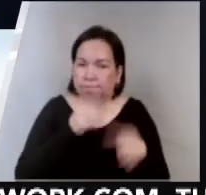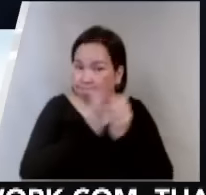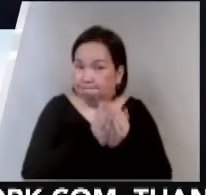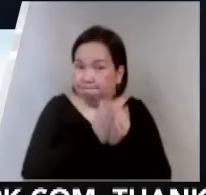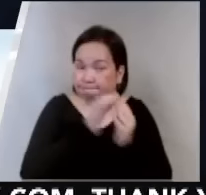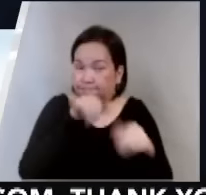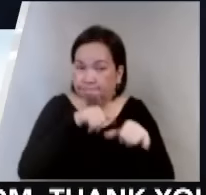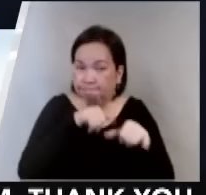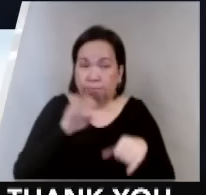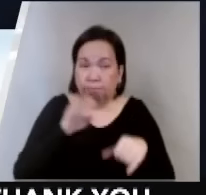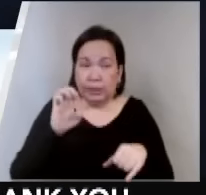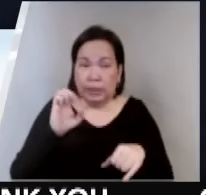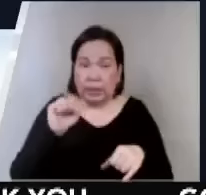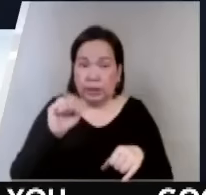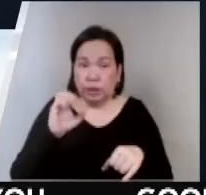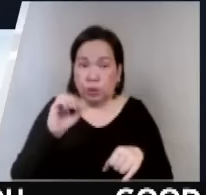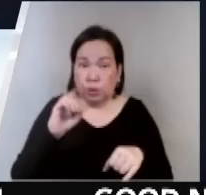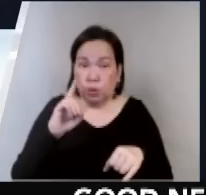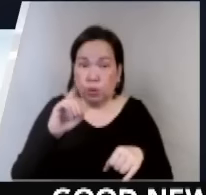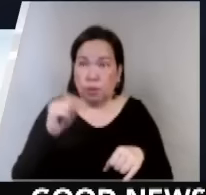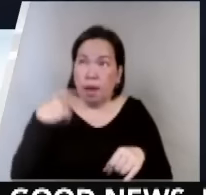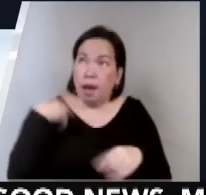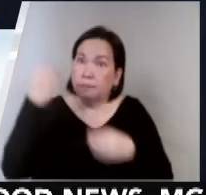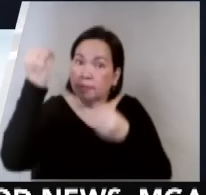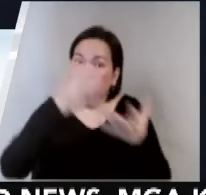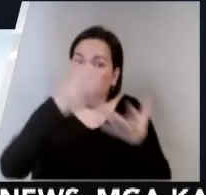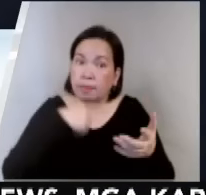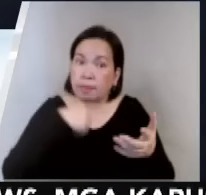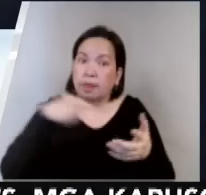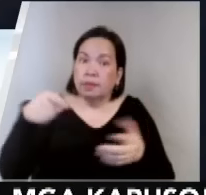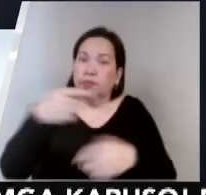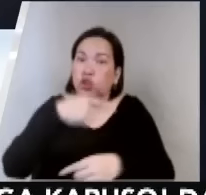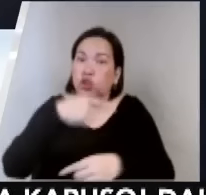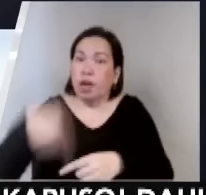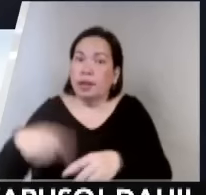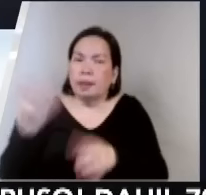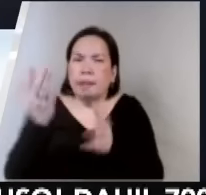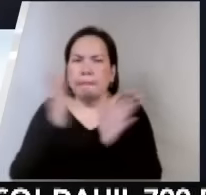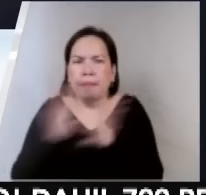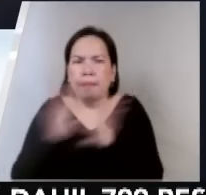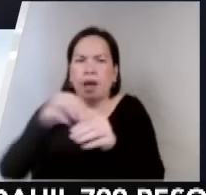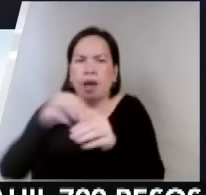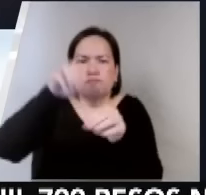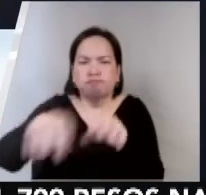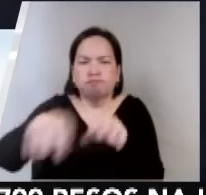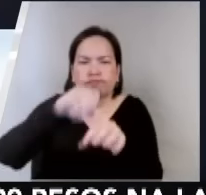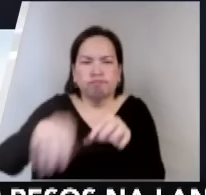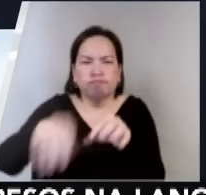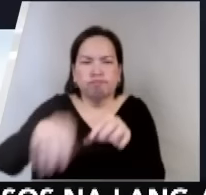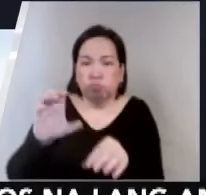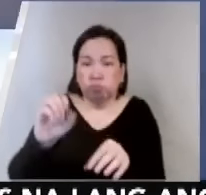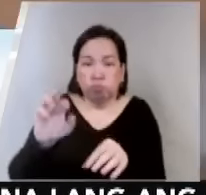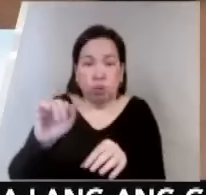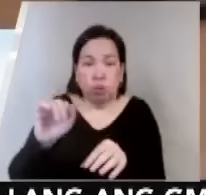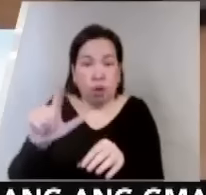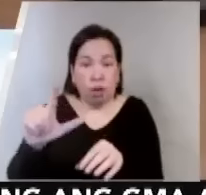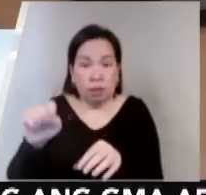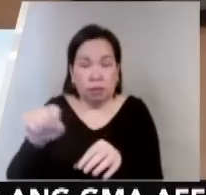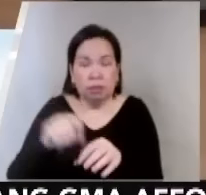Shoal matapos sa mga ulat na nagtatangkang magtambak ng coral sa China bilang paghahanda sa reclamation sa bahura.